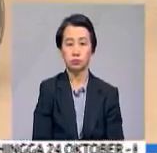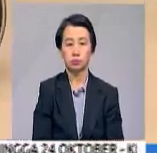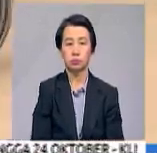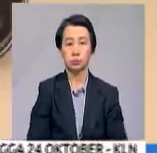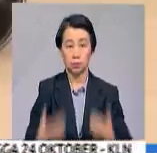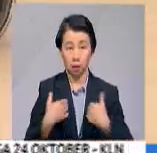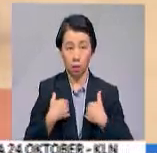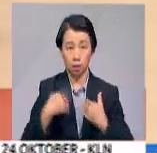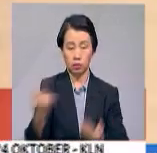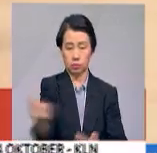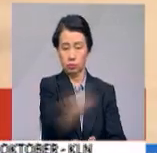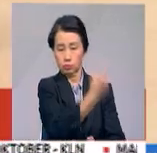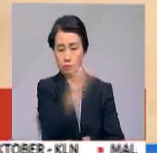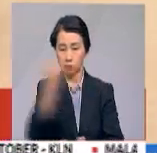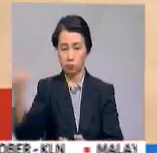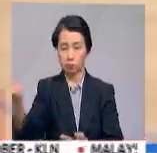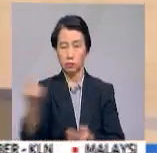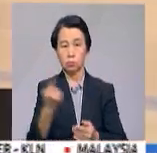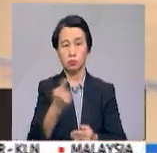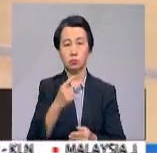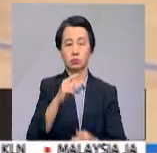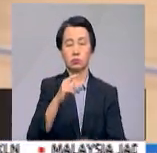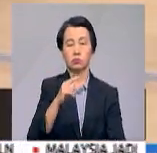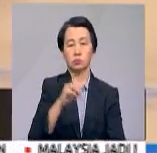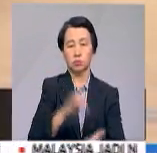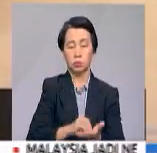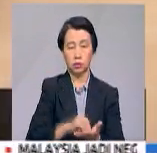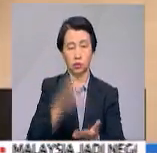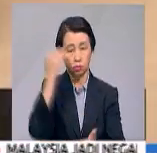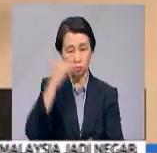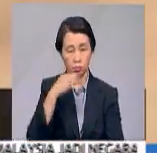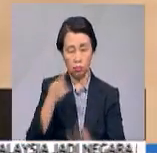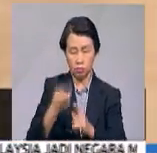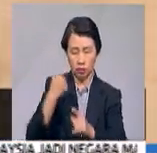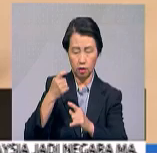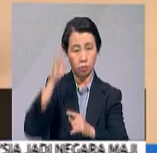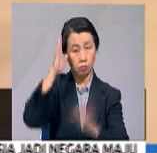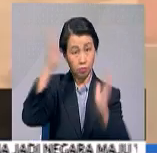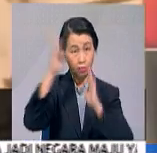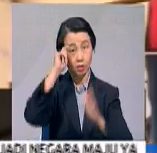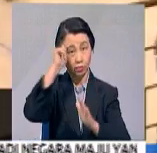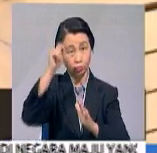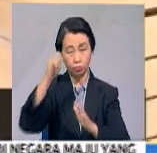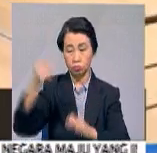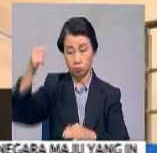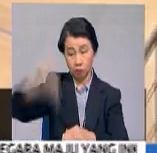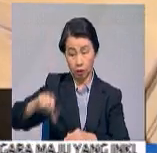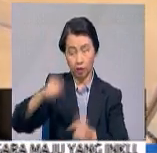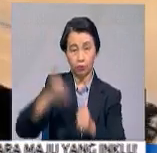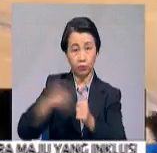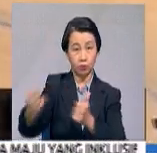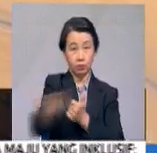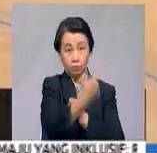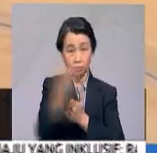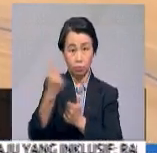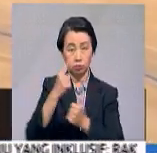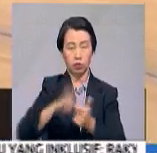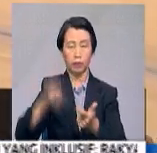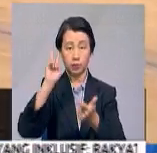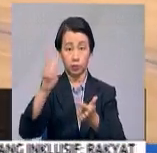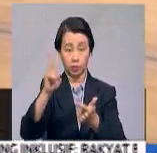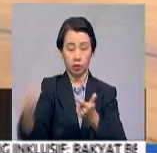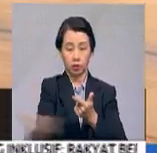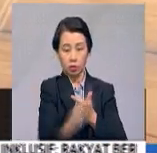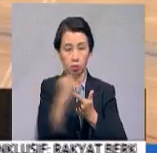Berlangsung di Velodrome Pusat Latihan Kebangsaan Jincheon, pelumba kelahiran Dungun Terengganu itu tewas pada pusingan pertama namun bangkit pada